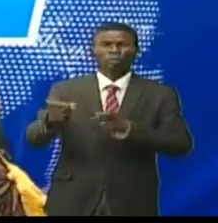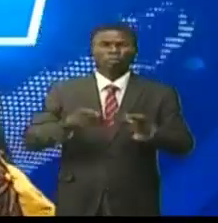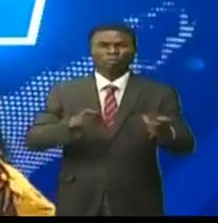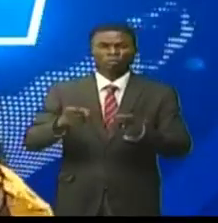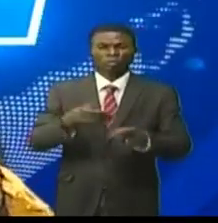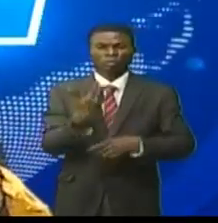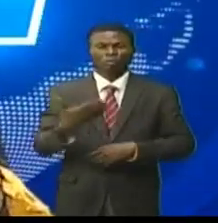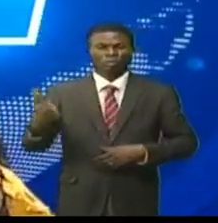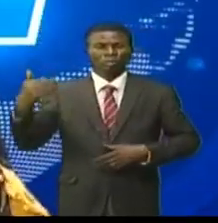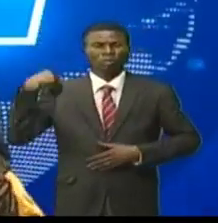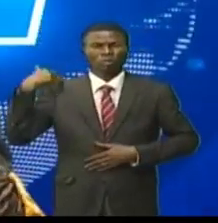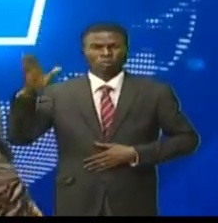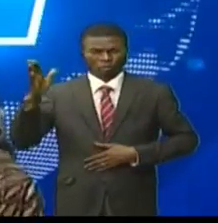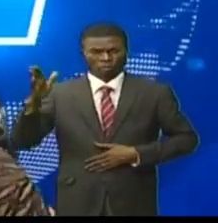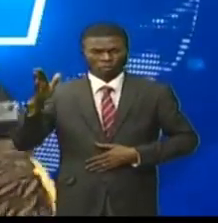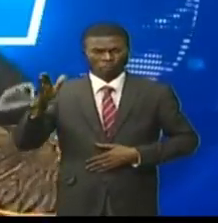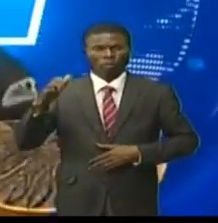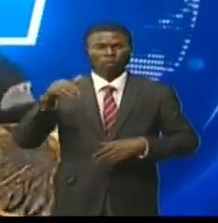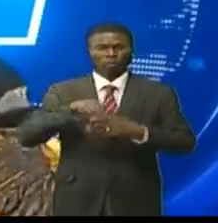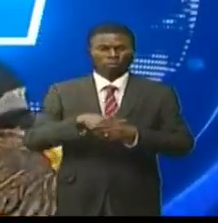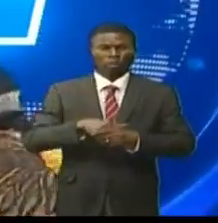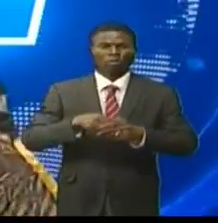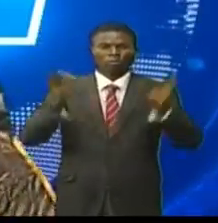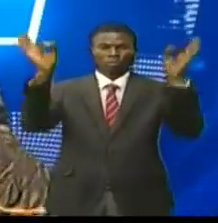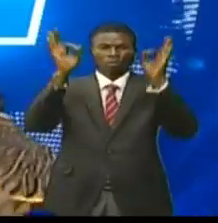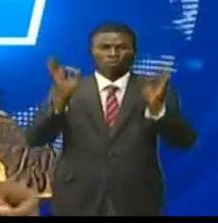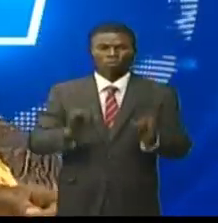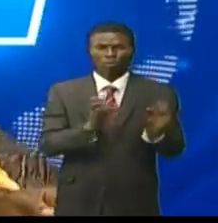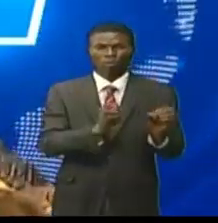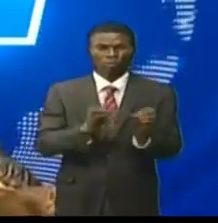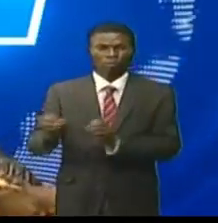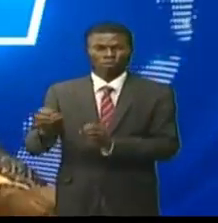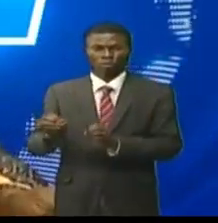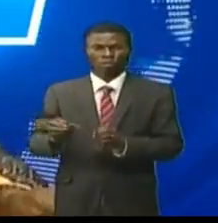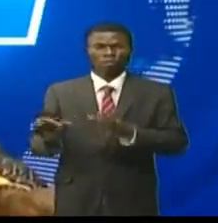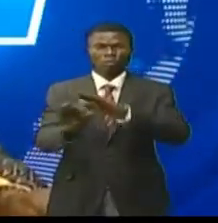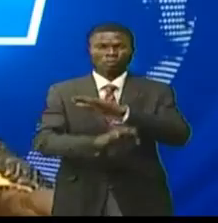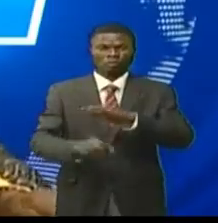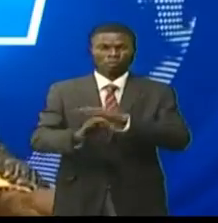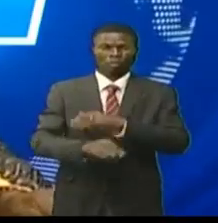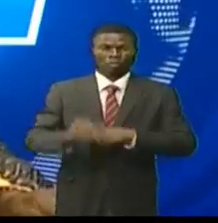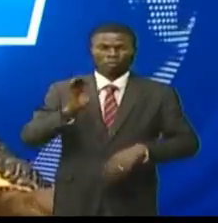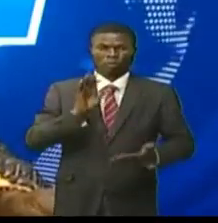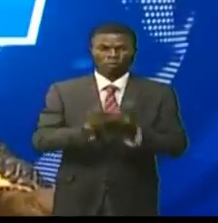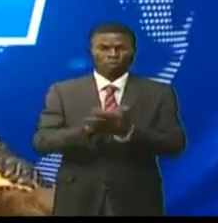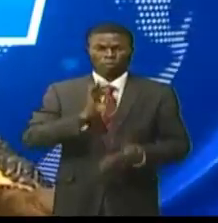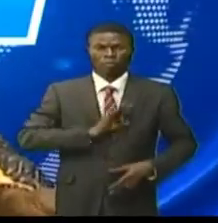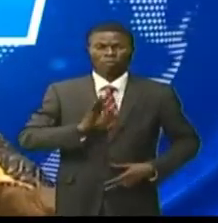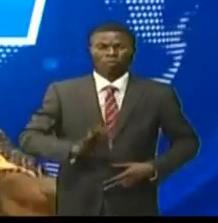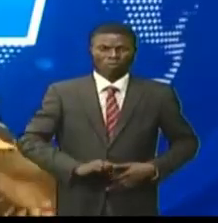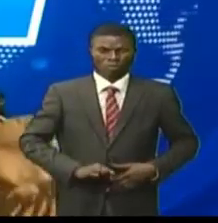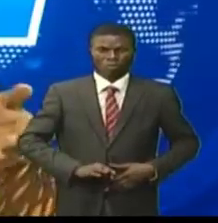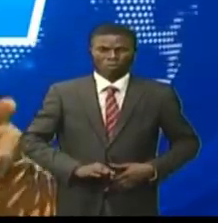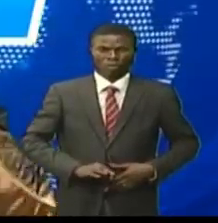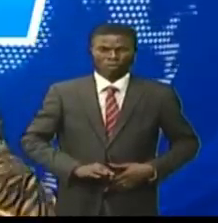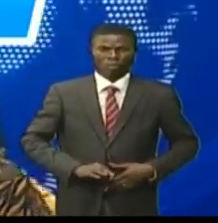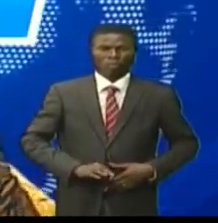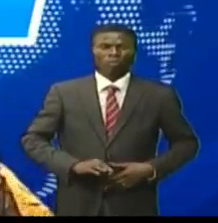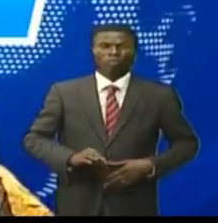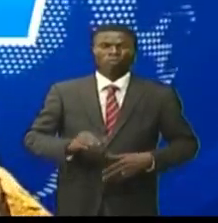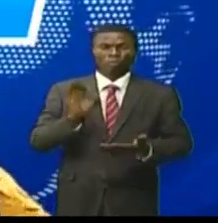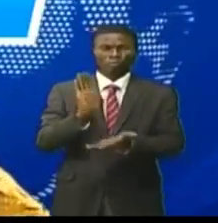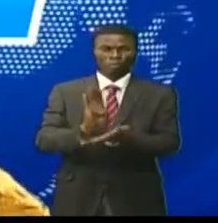la chose publique, ce à l'issue d'un atelier organisé par la Fondation Denise Nyakero Tshisekedi. De